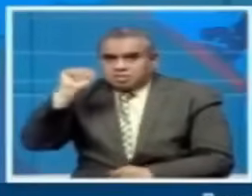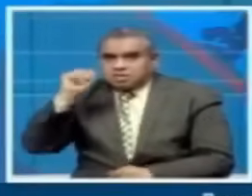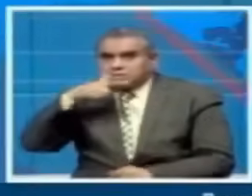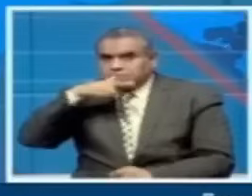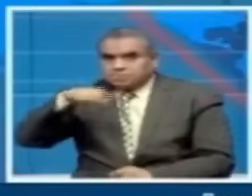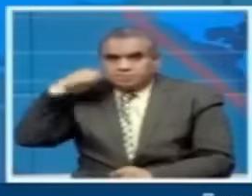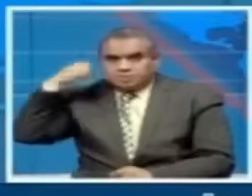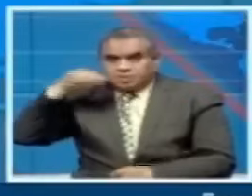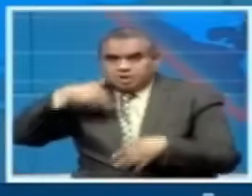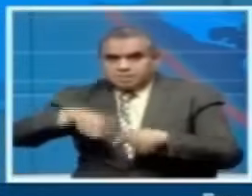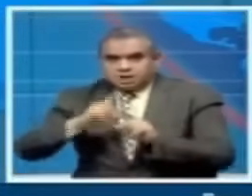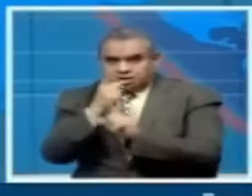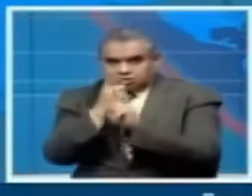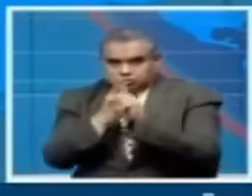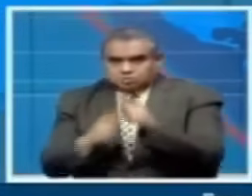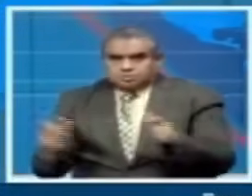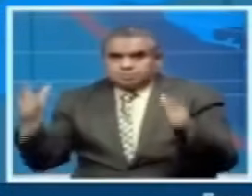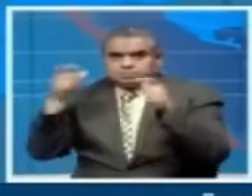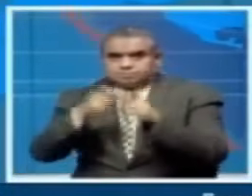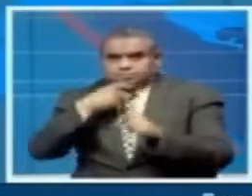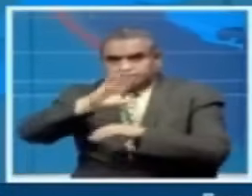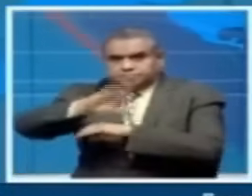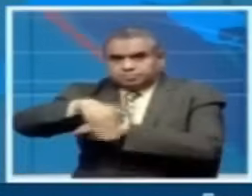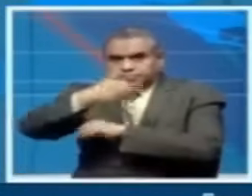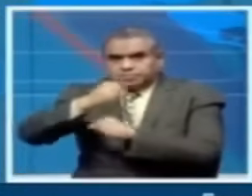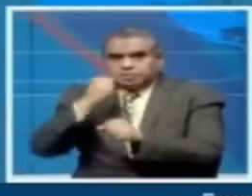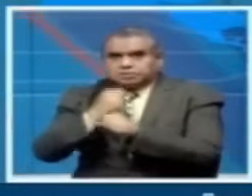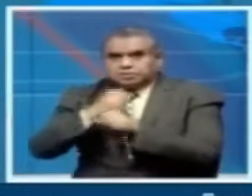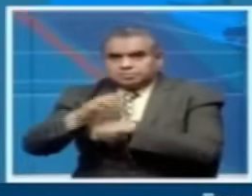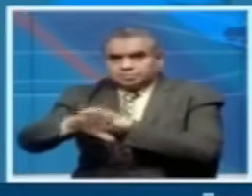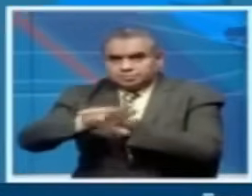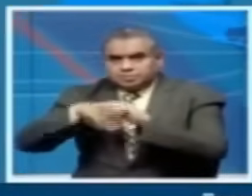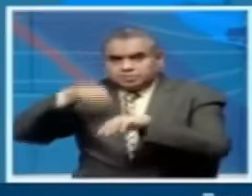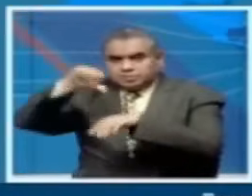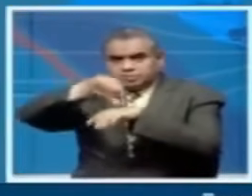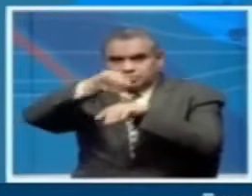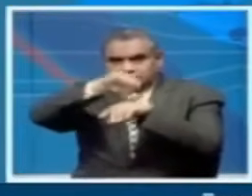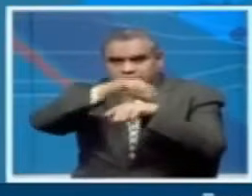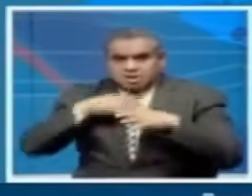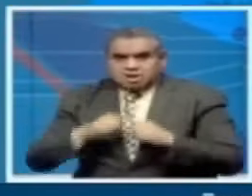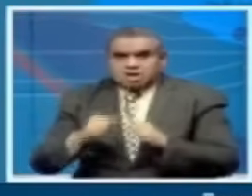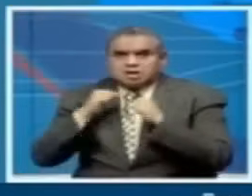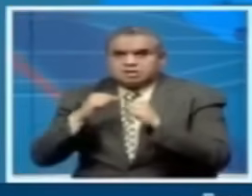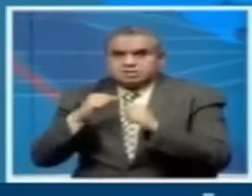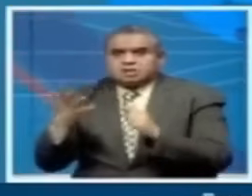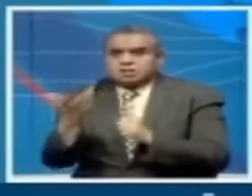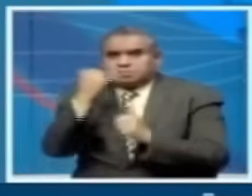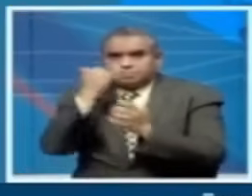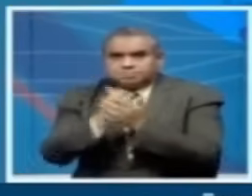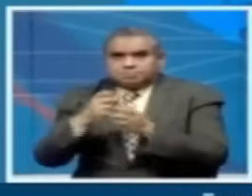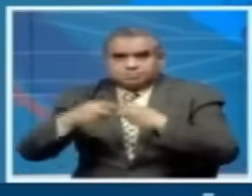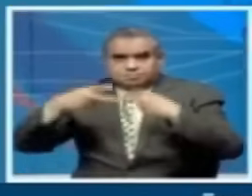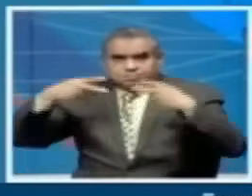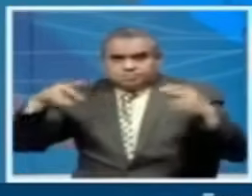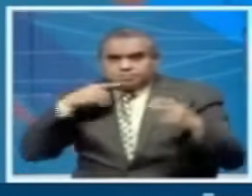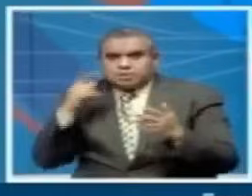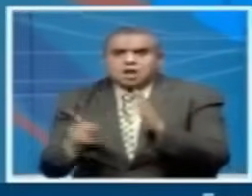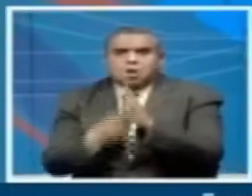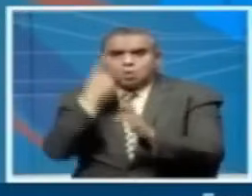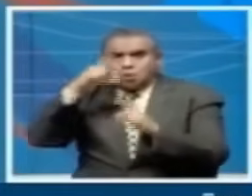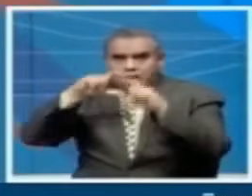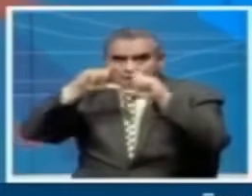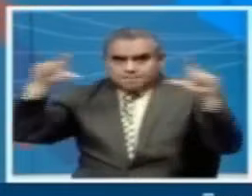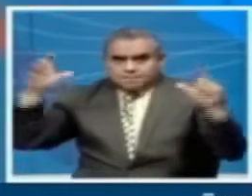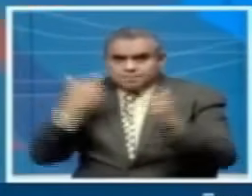ووجه رئيس الوزراء خلال اجتماع بإعداد خطة تشغيل للمراكز والمنشآت الصحية التي تم الانتهاء منها بالمرحلة